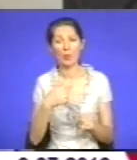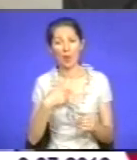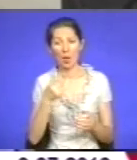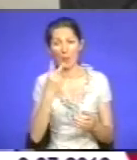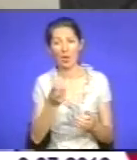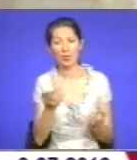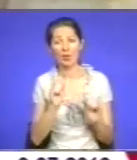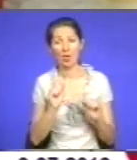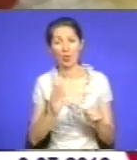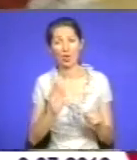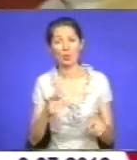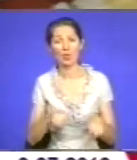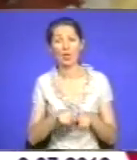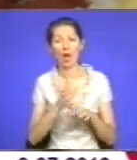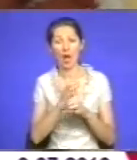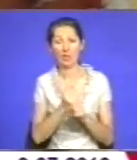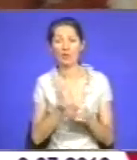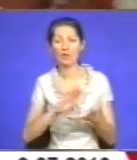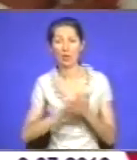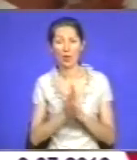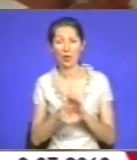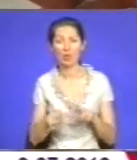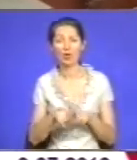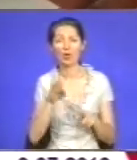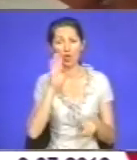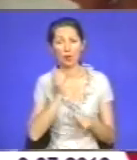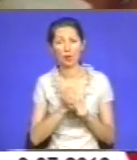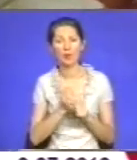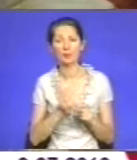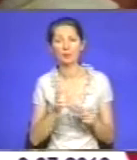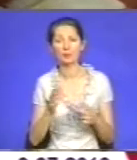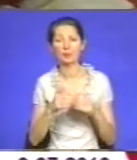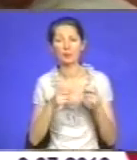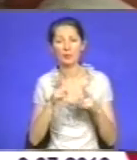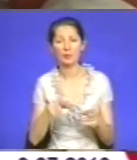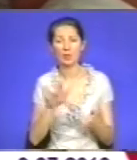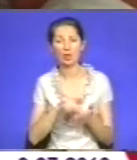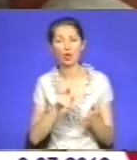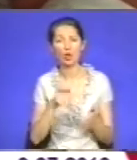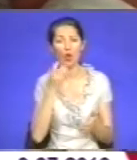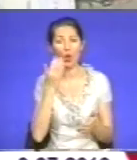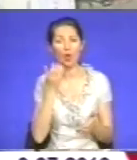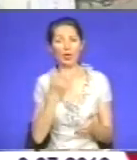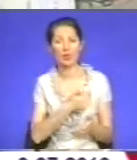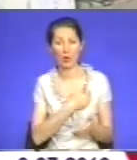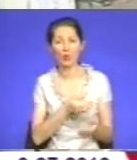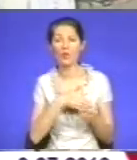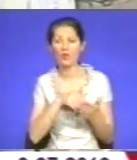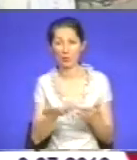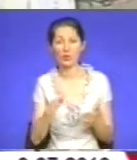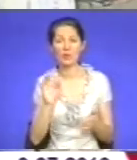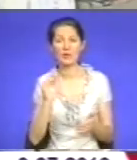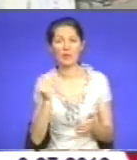кризова ситуація. Також із жінкою працюватимуть спеціалісти центру й тоді, коли вона захоче відмовитися від дитини вже у пологовому